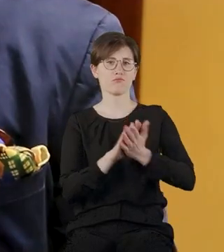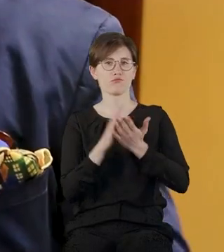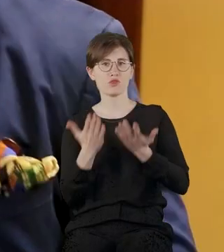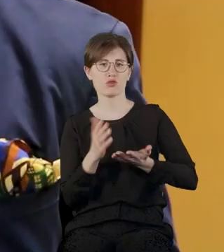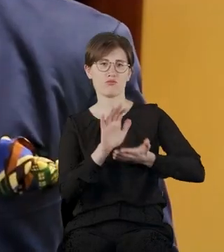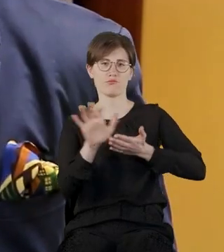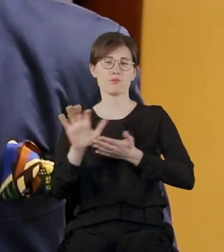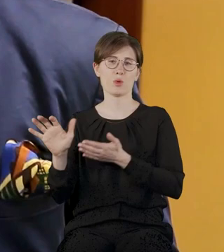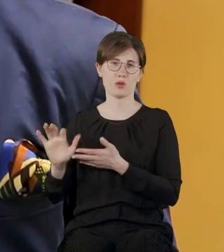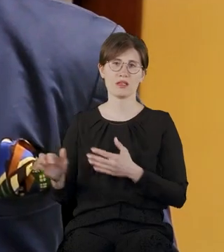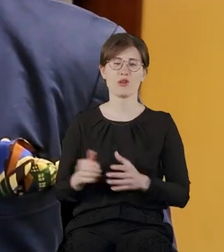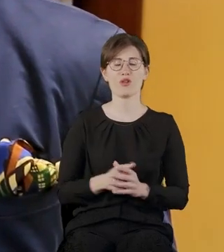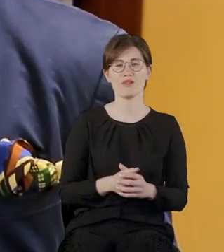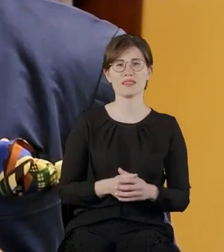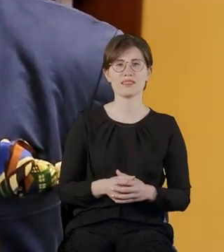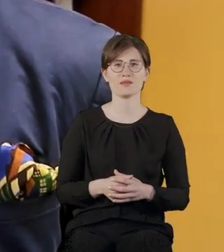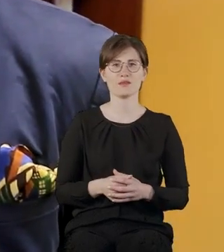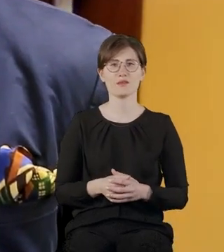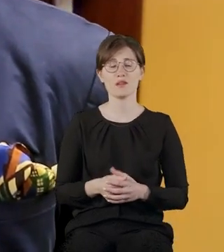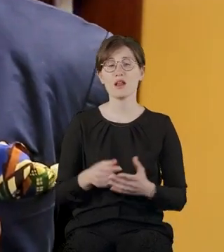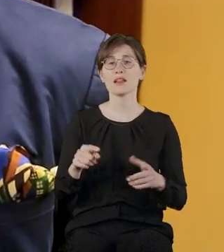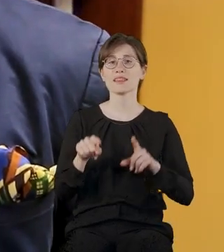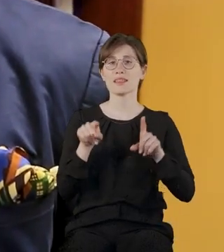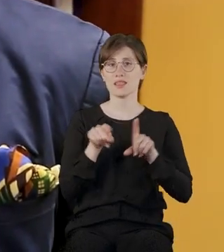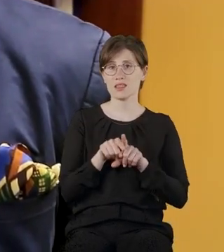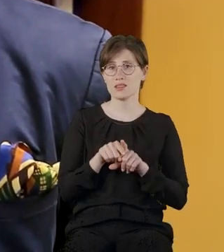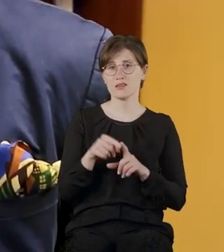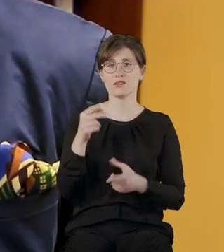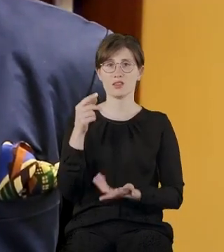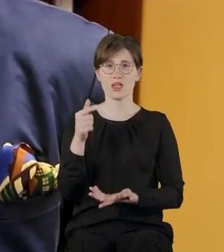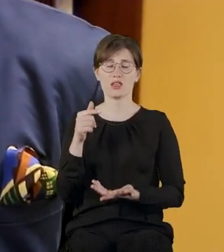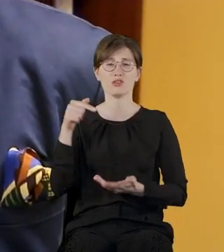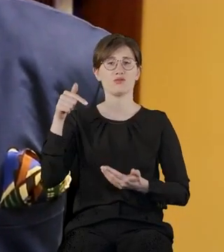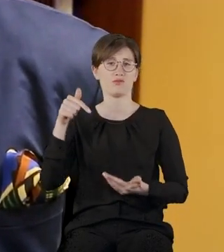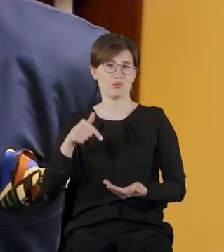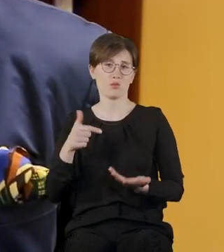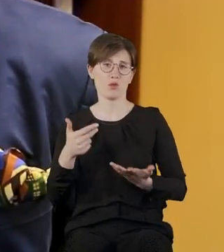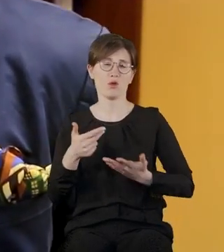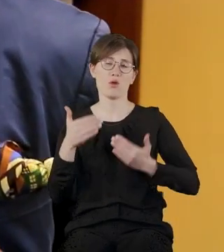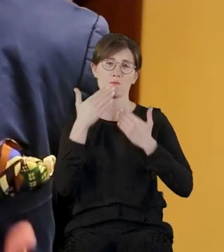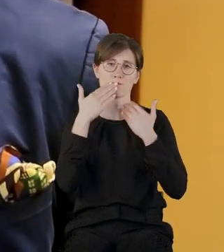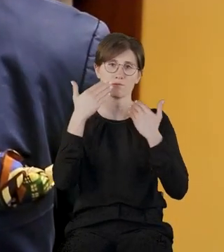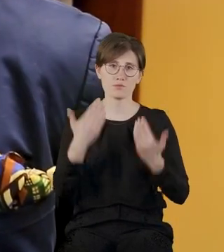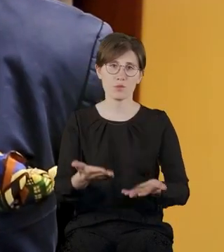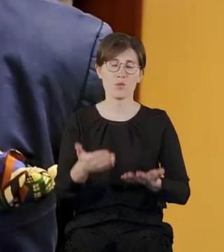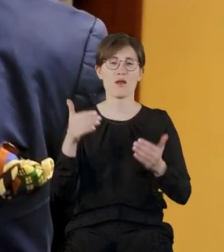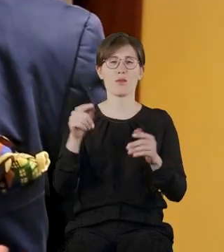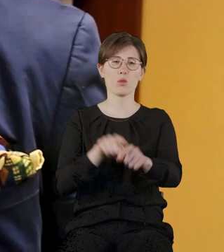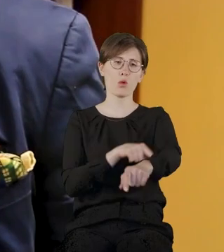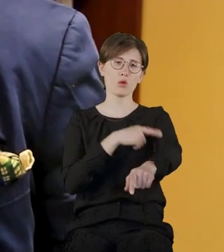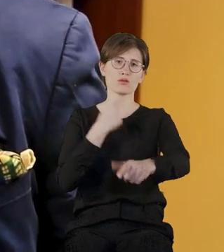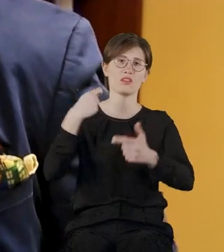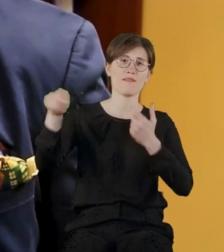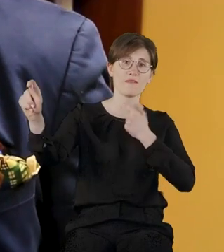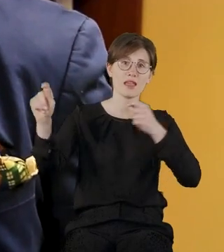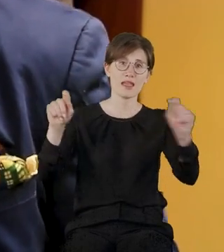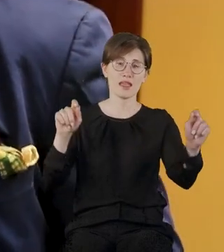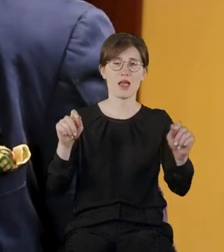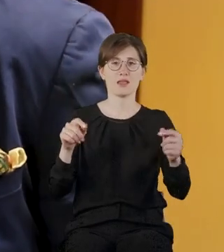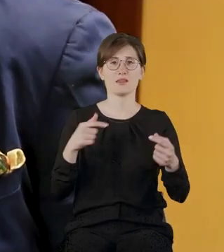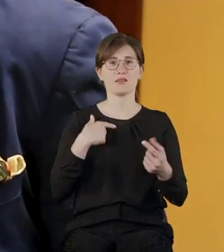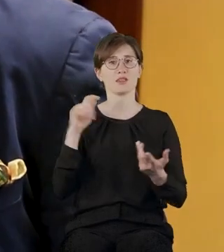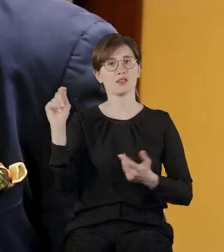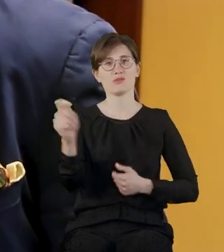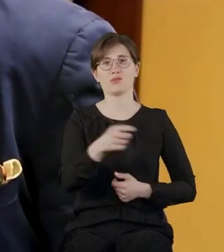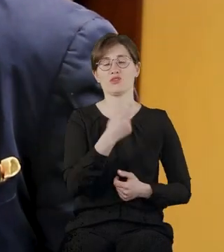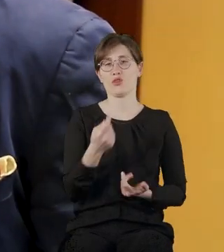A do tego wszystkiego kolegium umożliwia możliwość jakichś dłuższych wyjazdów, przeżycia przygód w trakcie studiów.